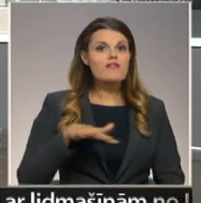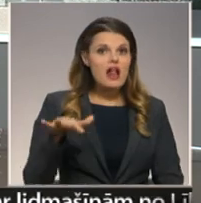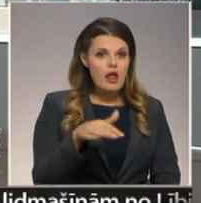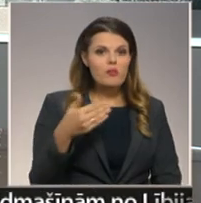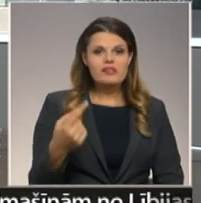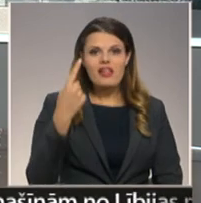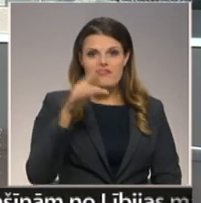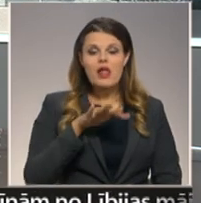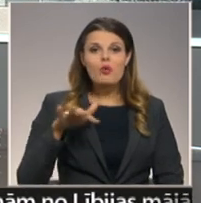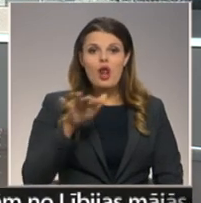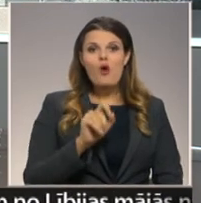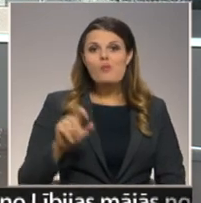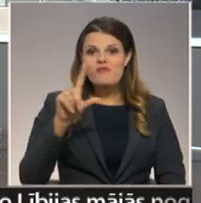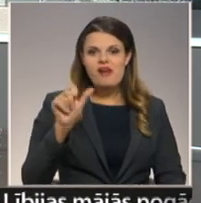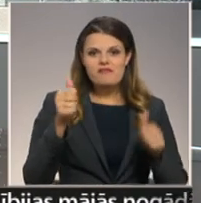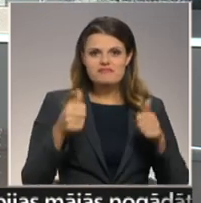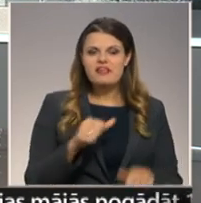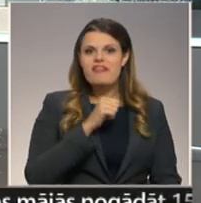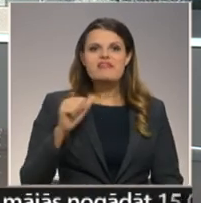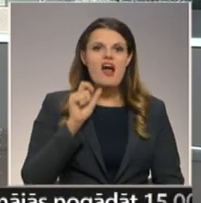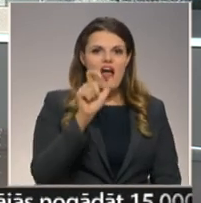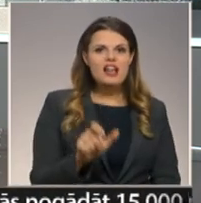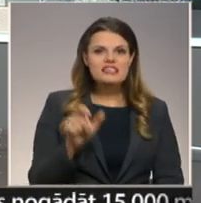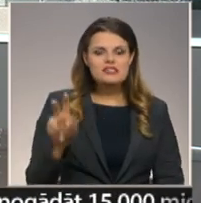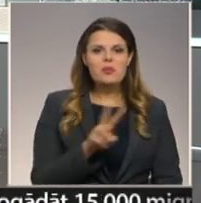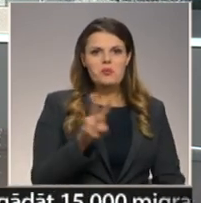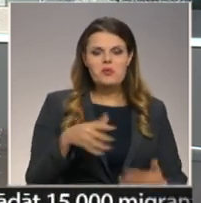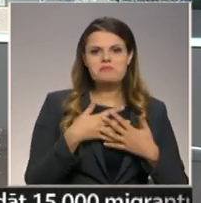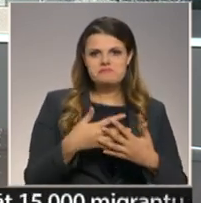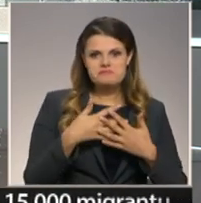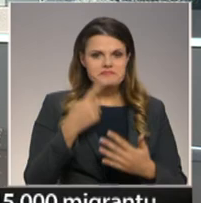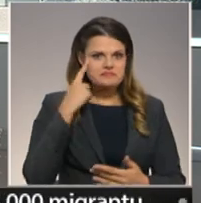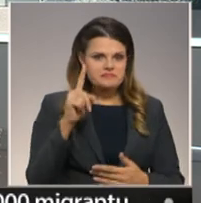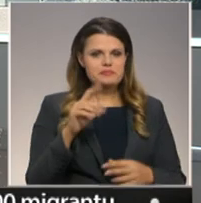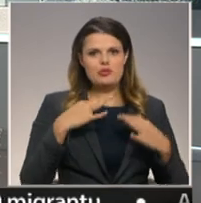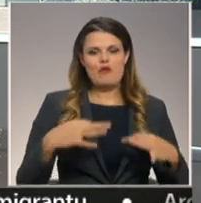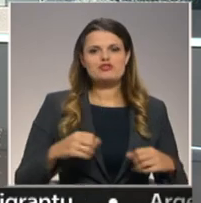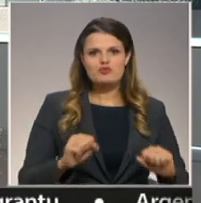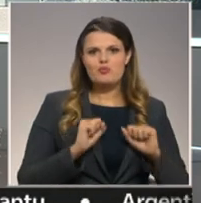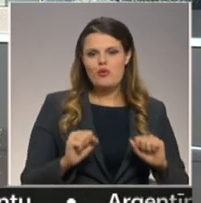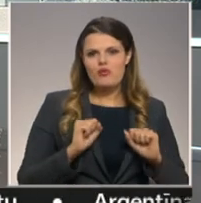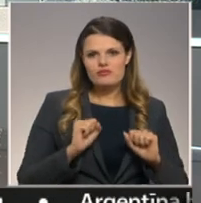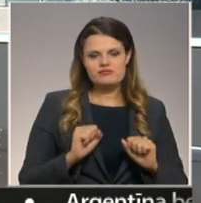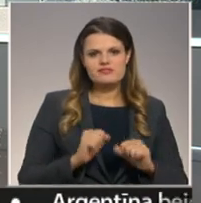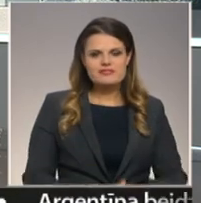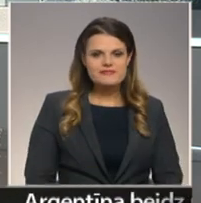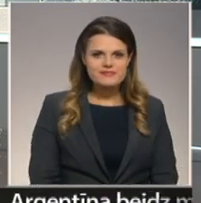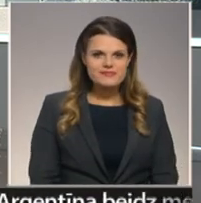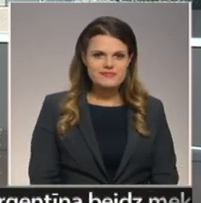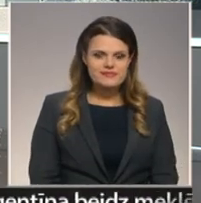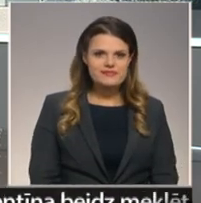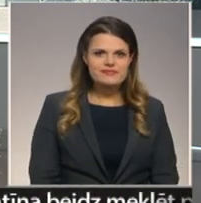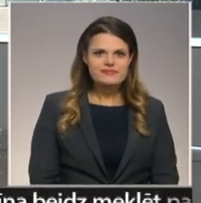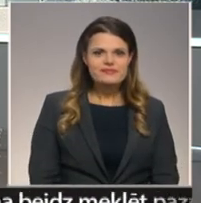vienu laukumu vairāk. To izveidojuši talsanieki, kuri no entuziastiem kļuvuši par profesionāliem sportistiem. Un stāsta Talsu